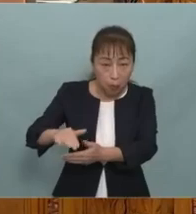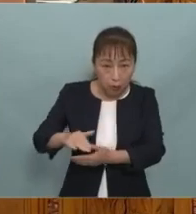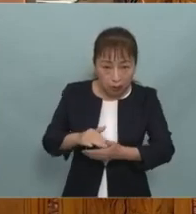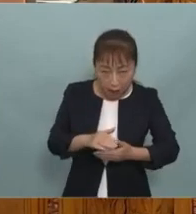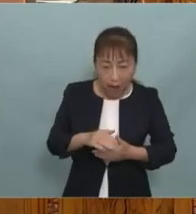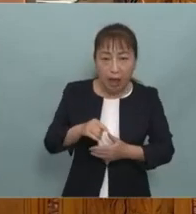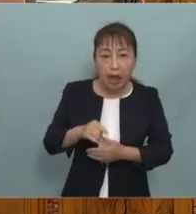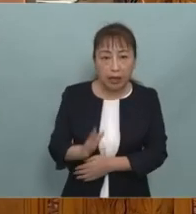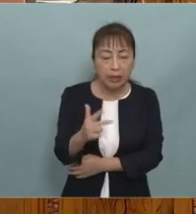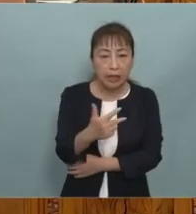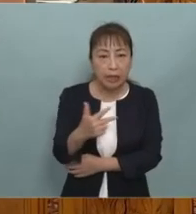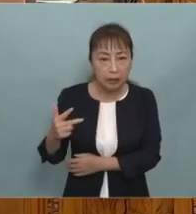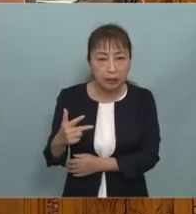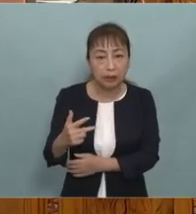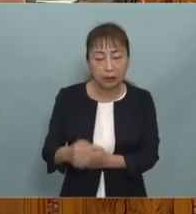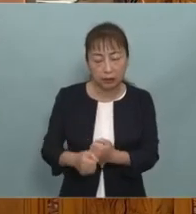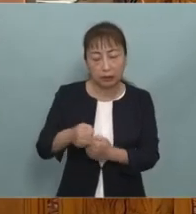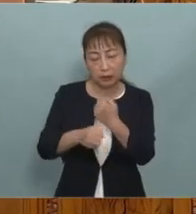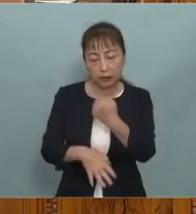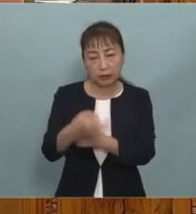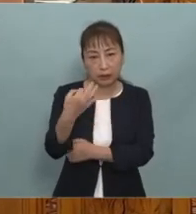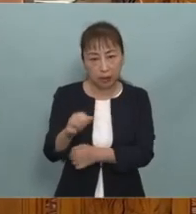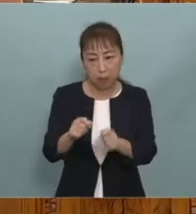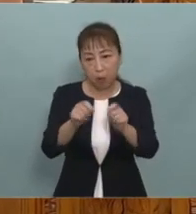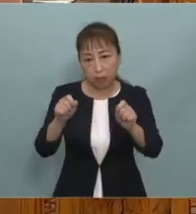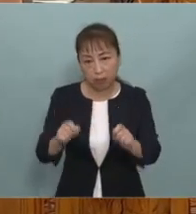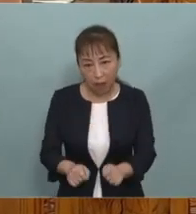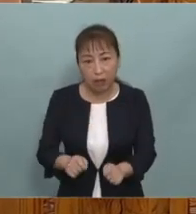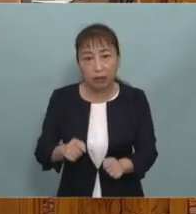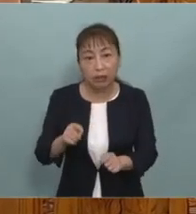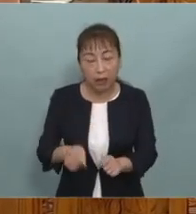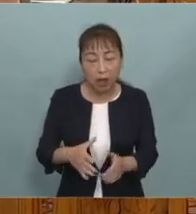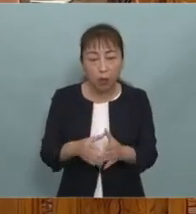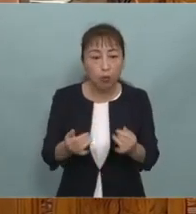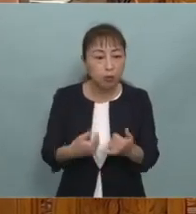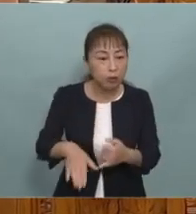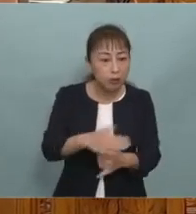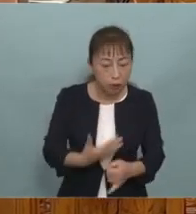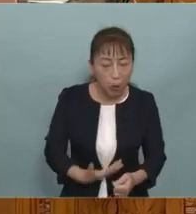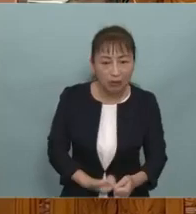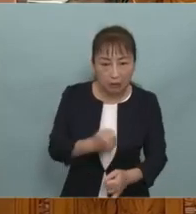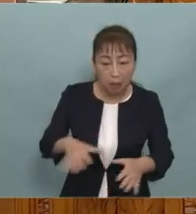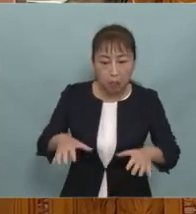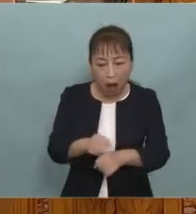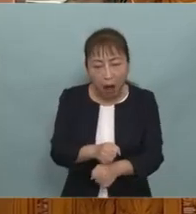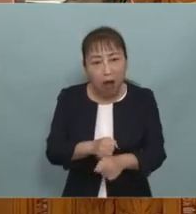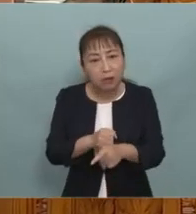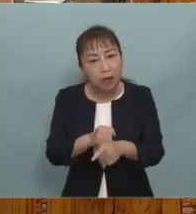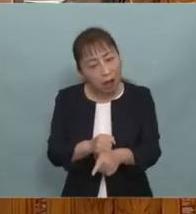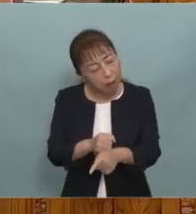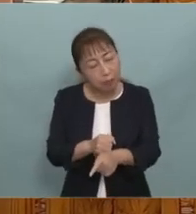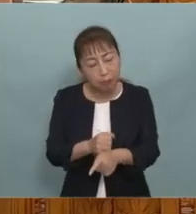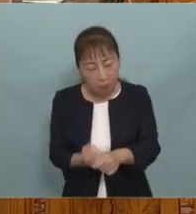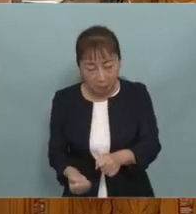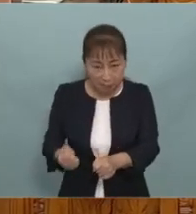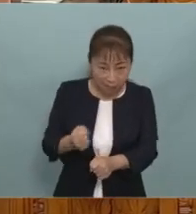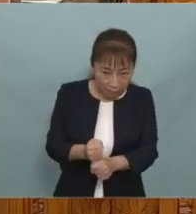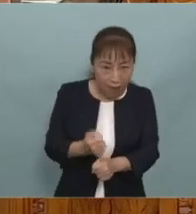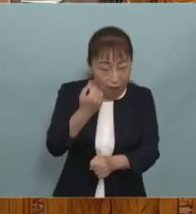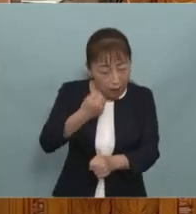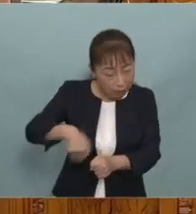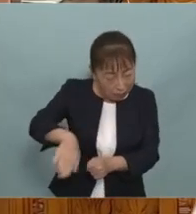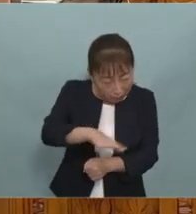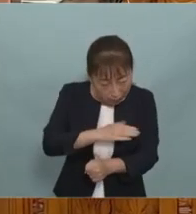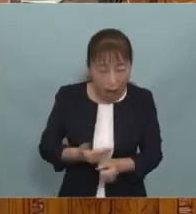失った国民の皆様方からの信頼を取り戻しそして全ての人に安心と安全をもたらす